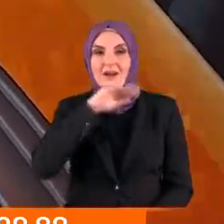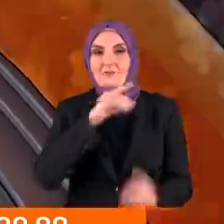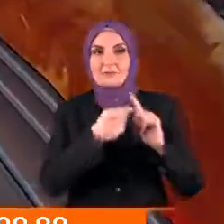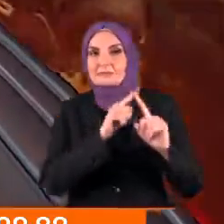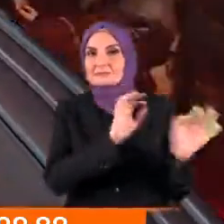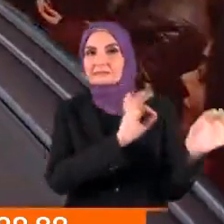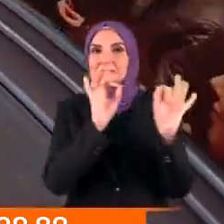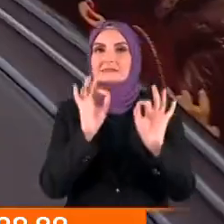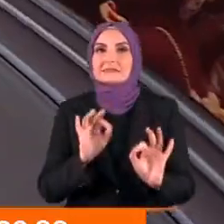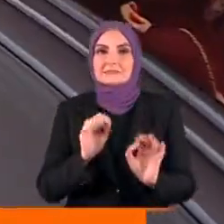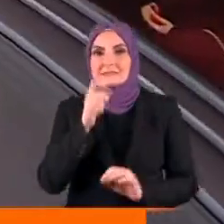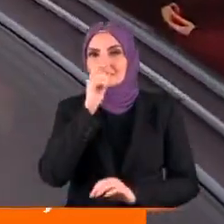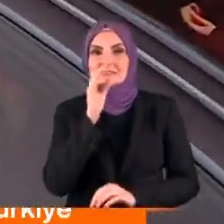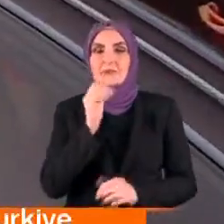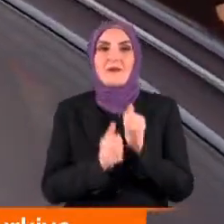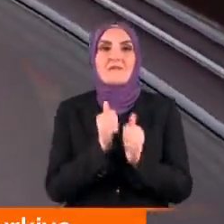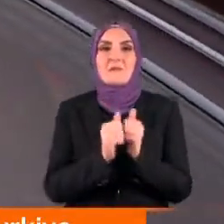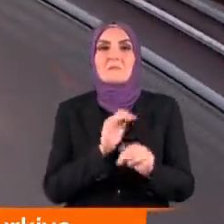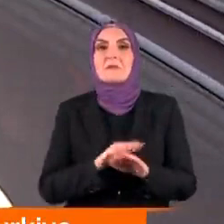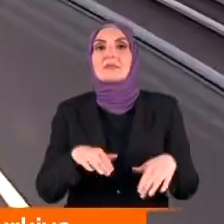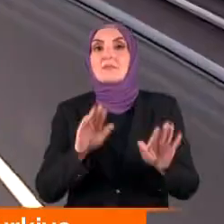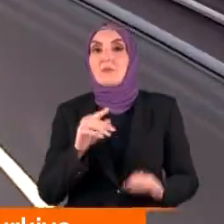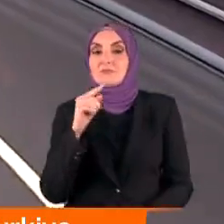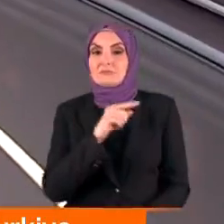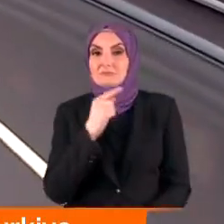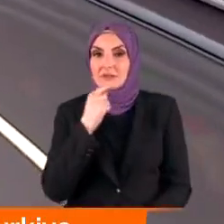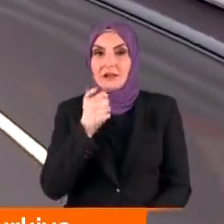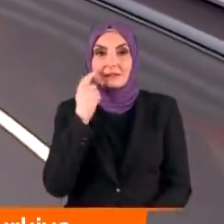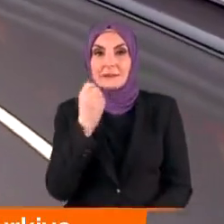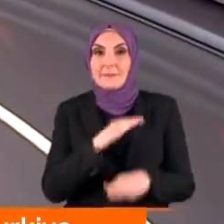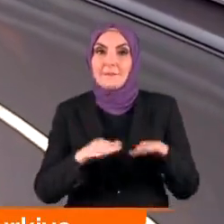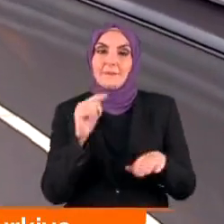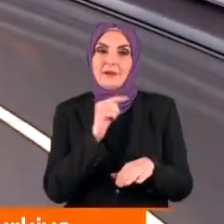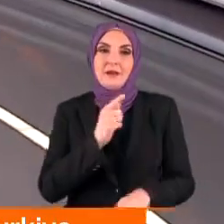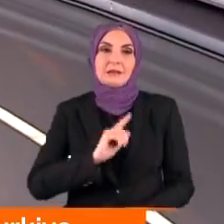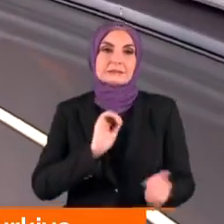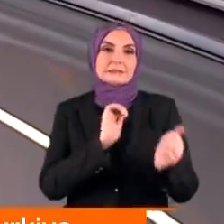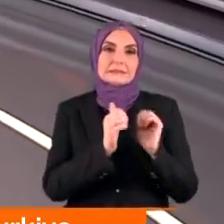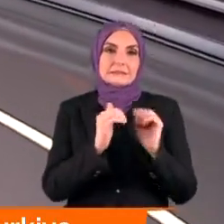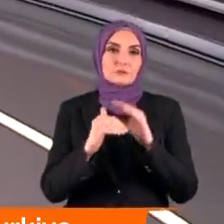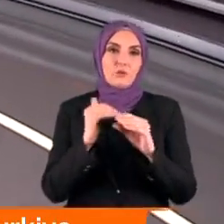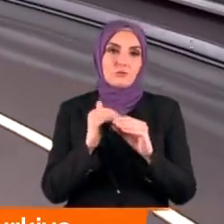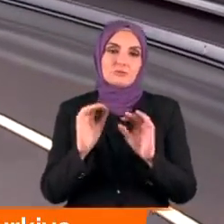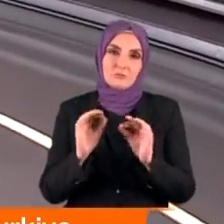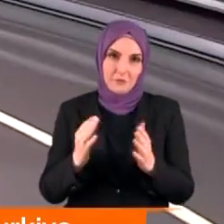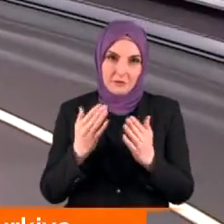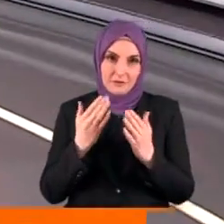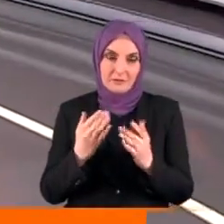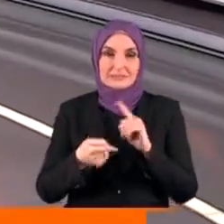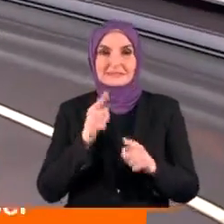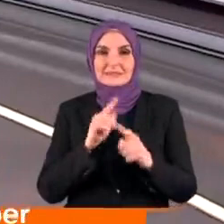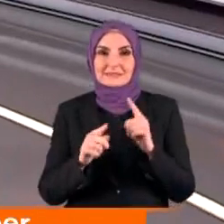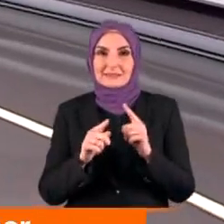taht kavgalarının ardı arkası kesilmiyor. Altılı Masa'da yaşanan adaylık krizini işte böyle yorumladı Cumhurbaşkanı. Siyasi